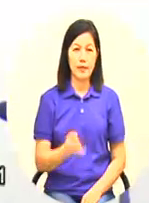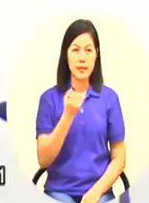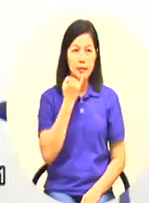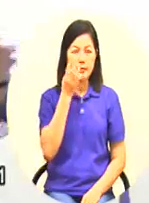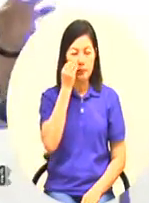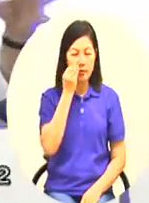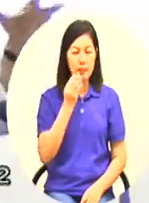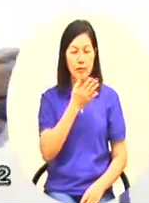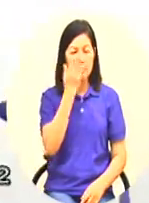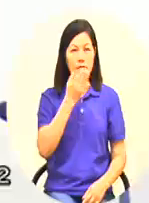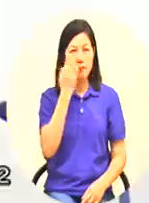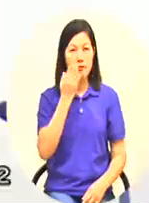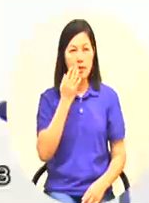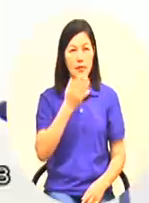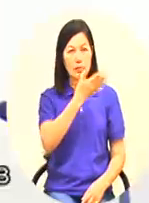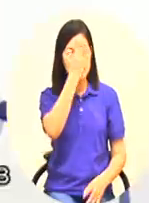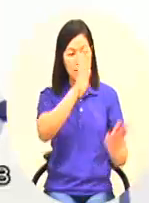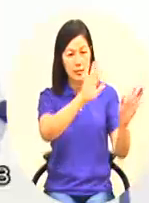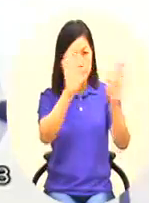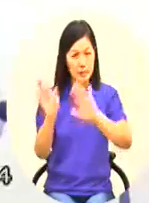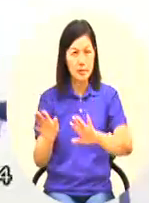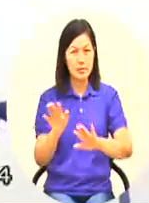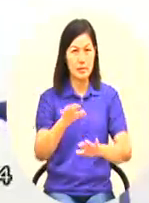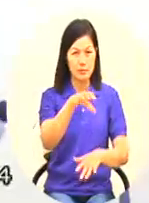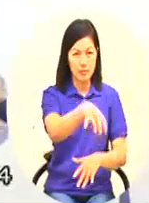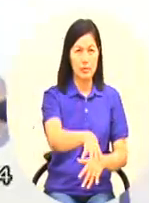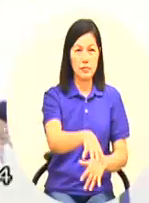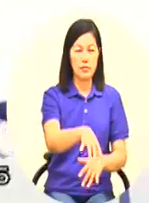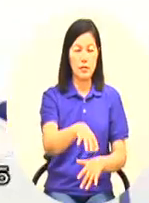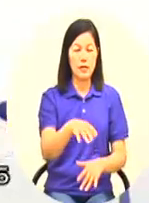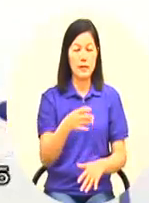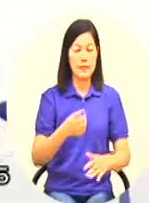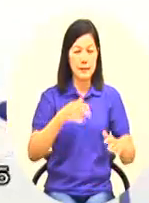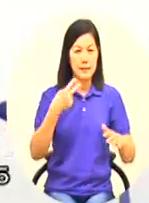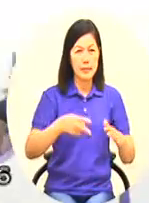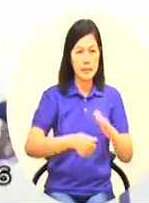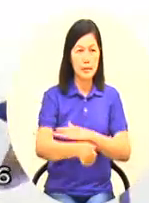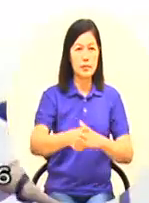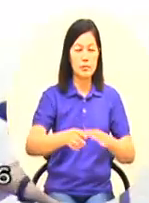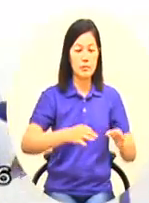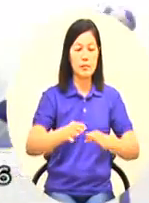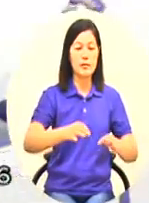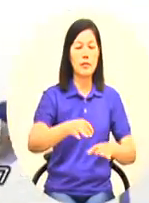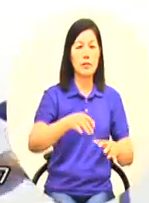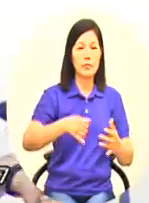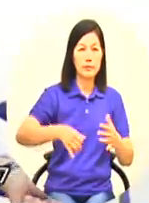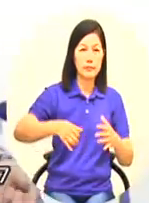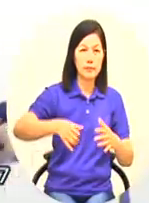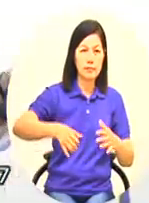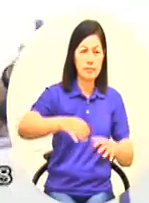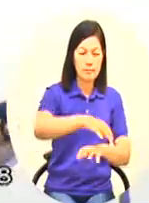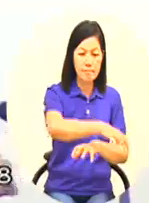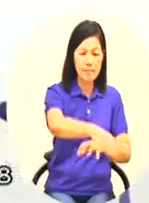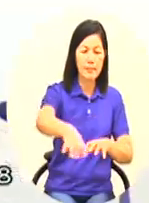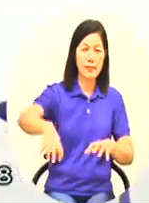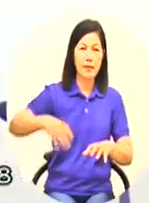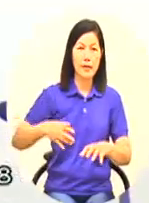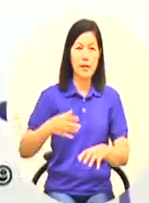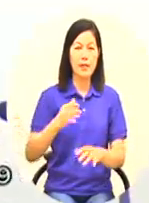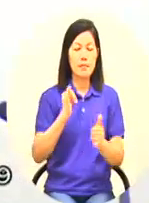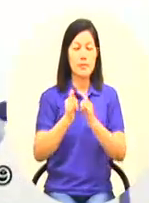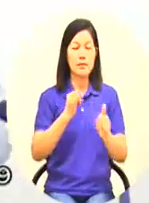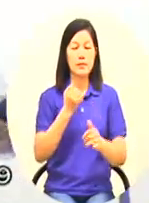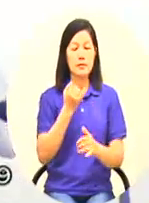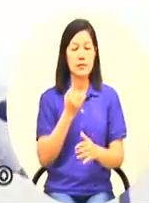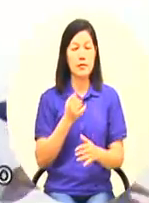景点，好，那比较近市区的，可以在我们的商圈周边，让我们的市民他们很方便的可以骑着我们的